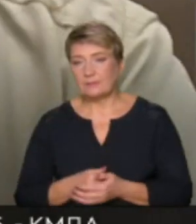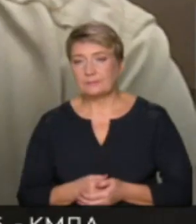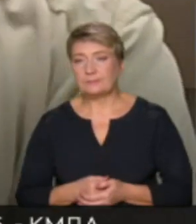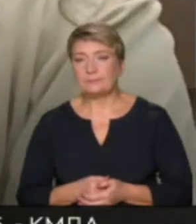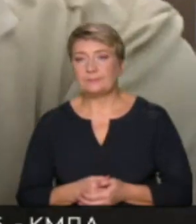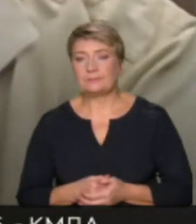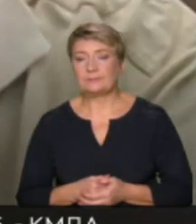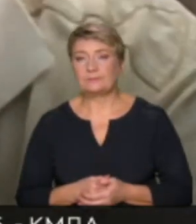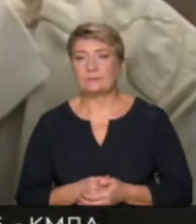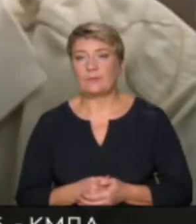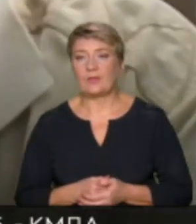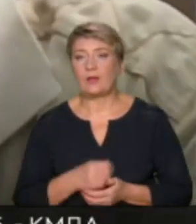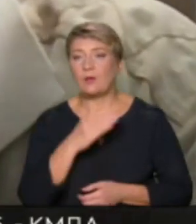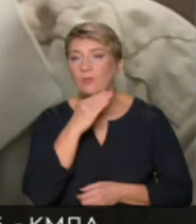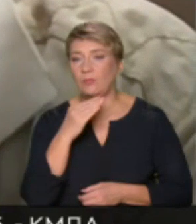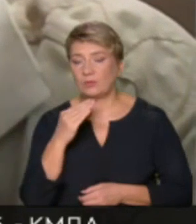Ну,